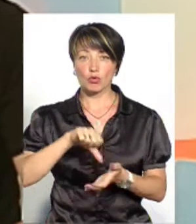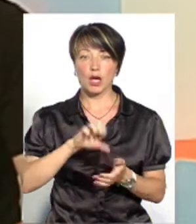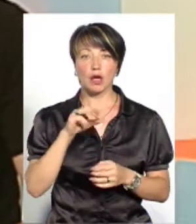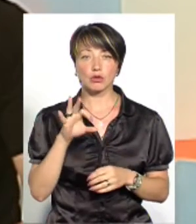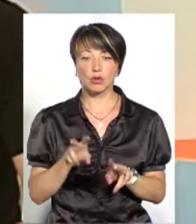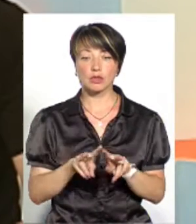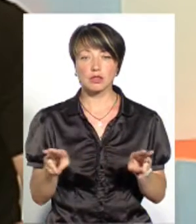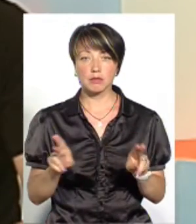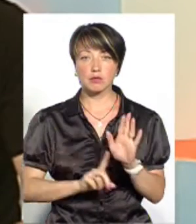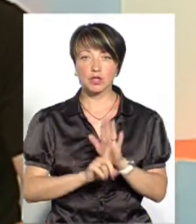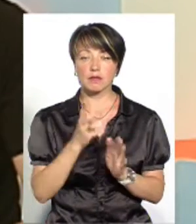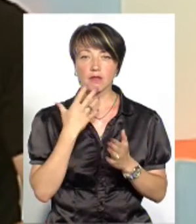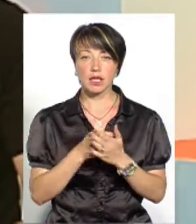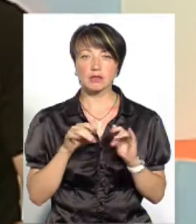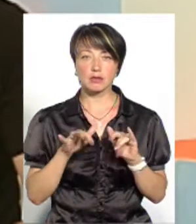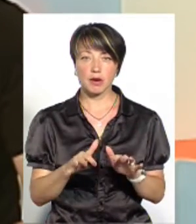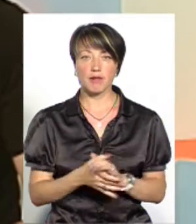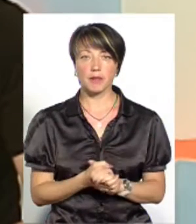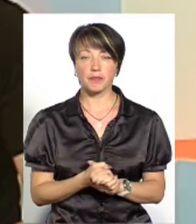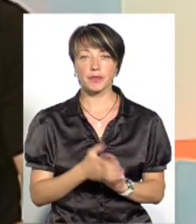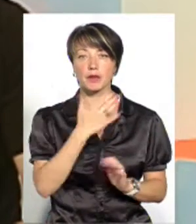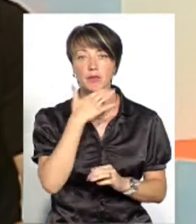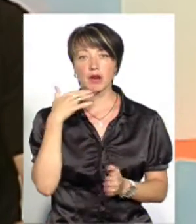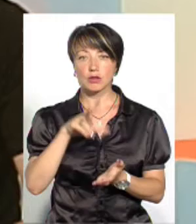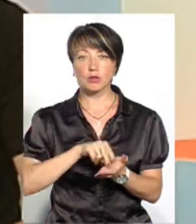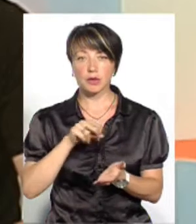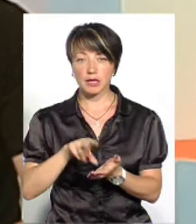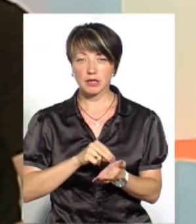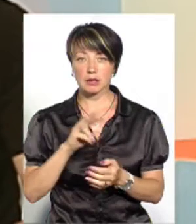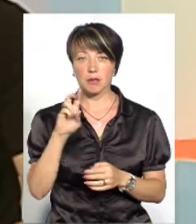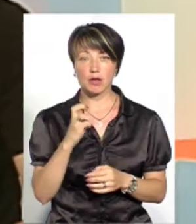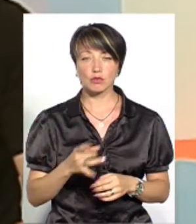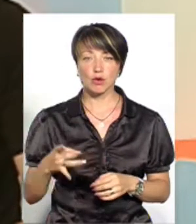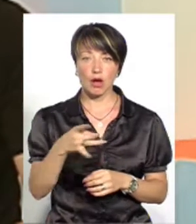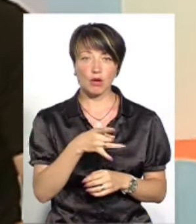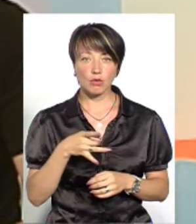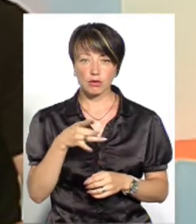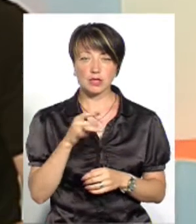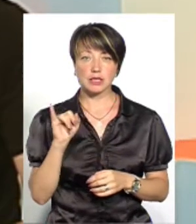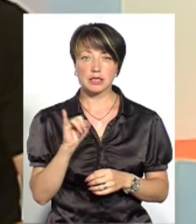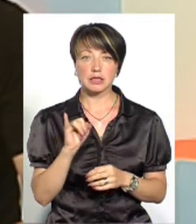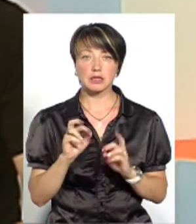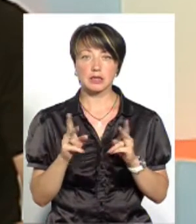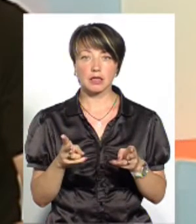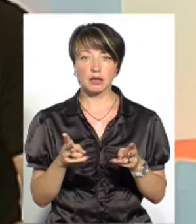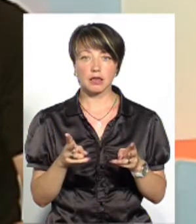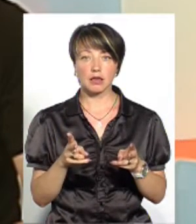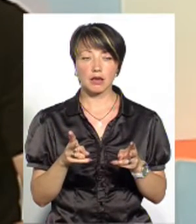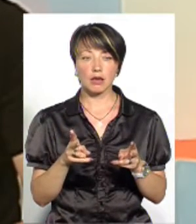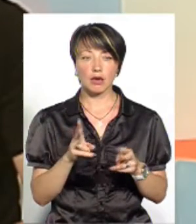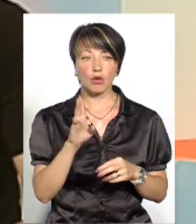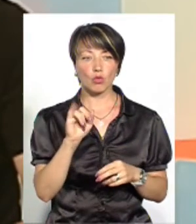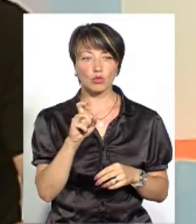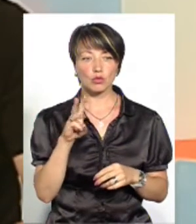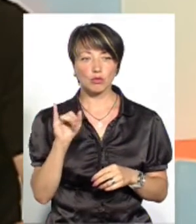самий започаткування власної справи. У нас багато прикладів і по Білогірському району, як Олексій